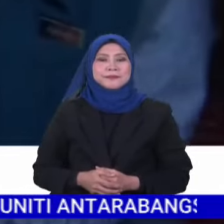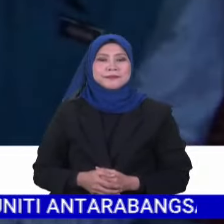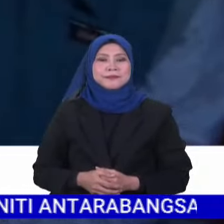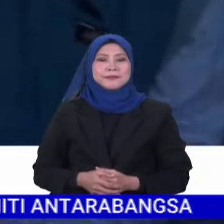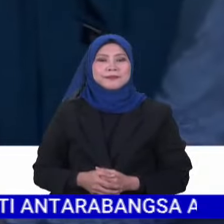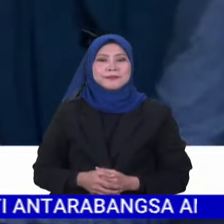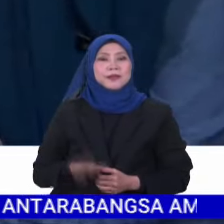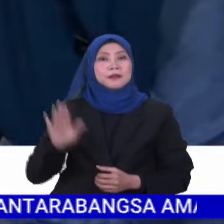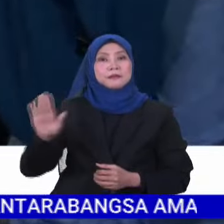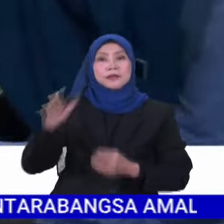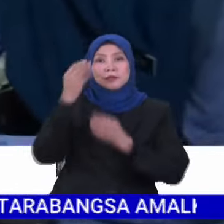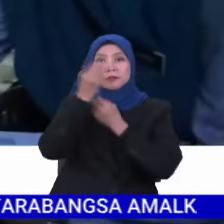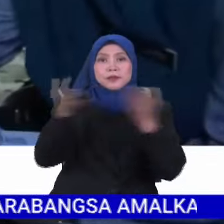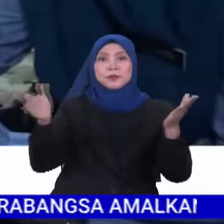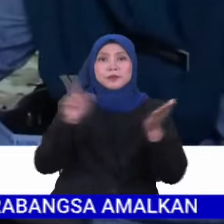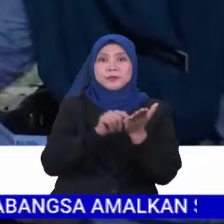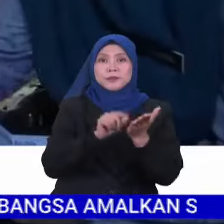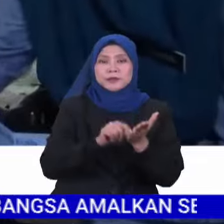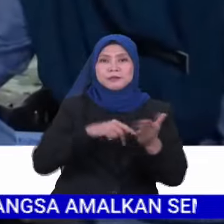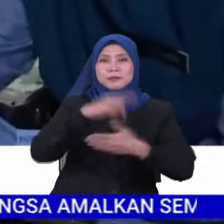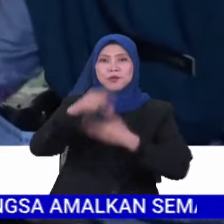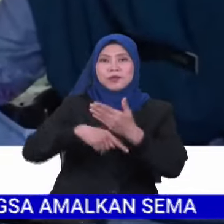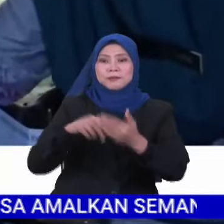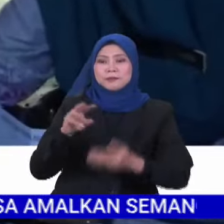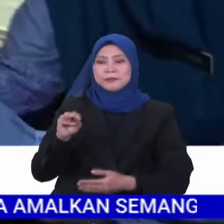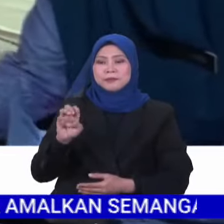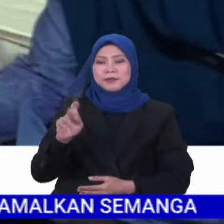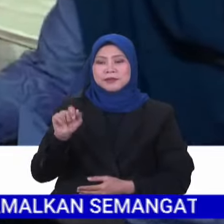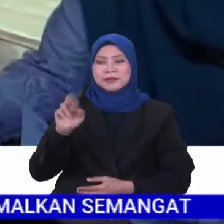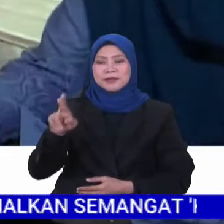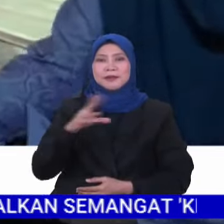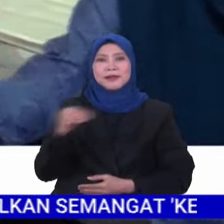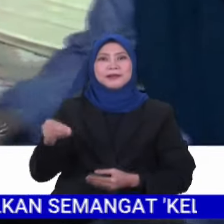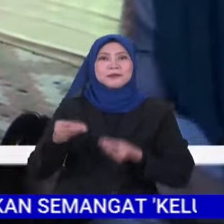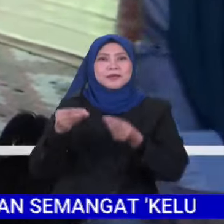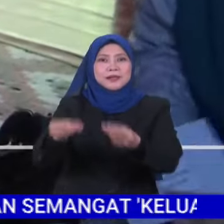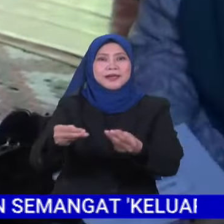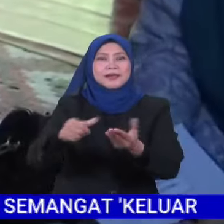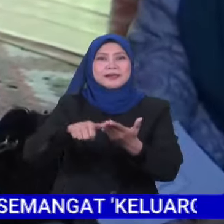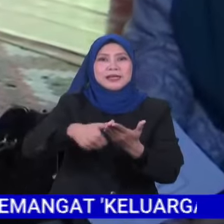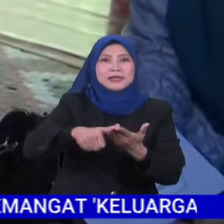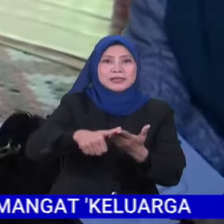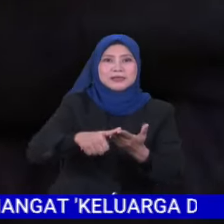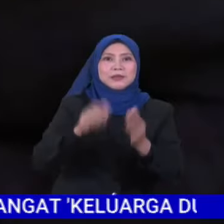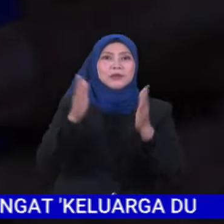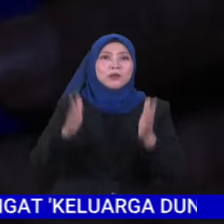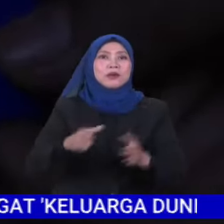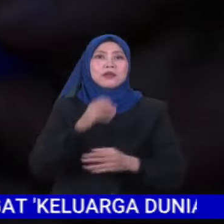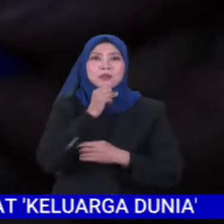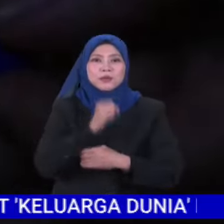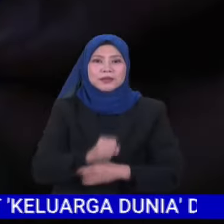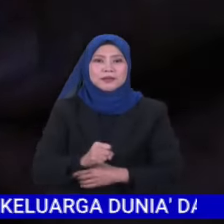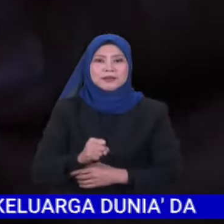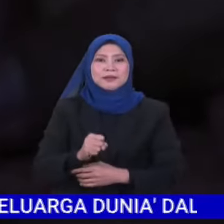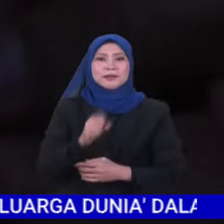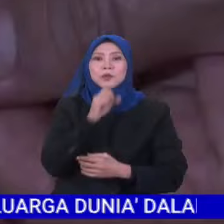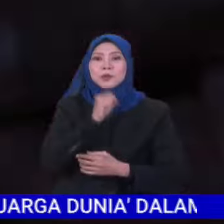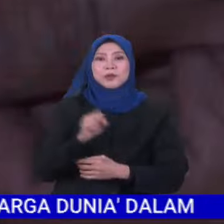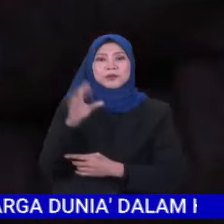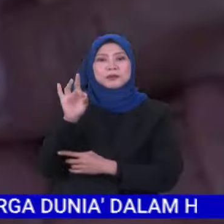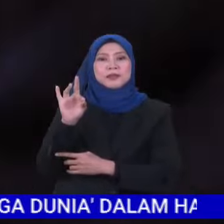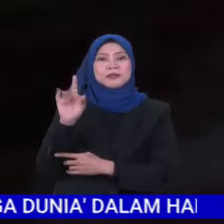Hai semuanya beliau kecil-kecilan kode pembeda pada program mekar dan penyerahan Cut pengenalan gantian pada warga emas minyak Ismail